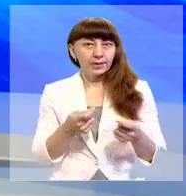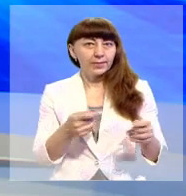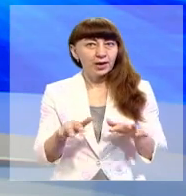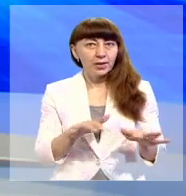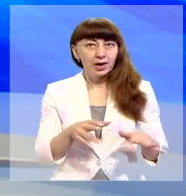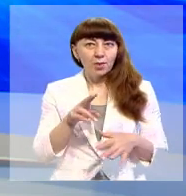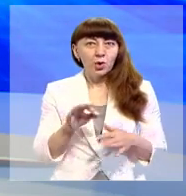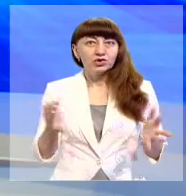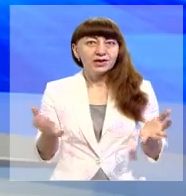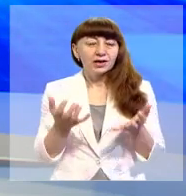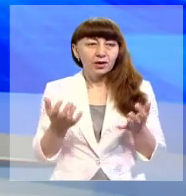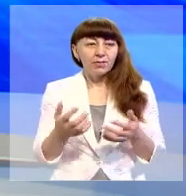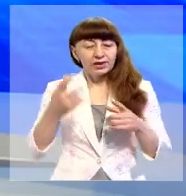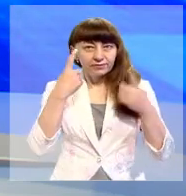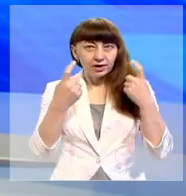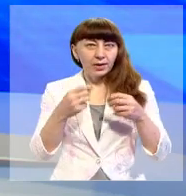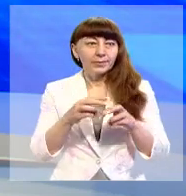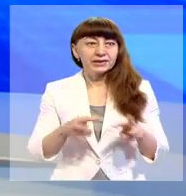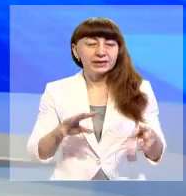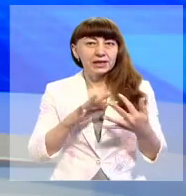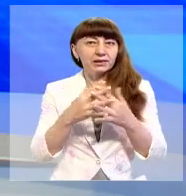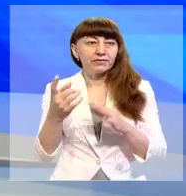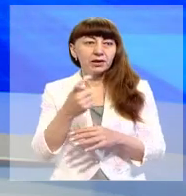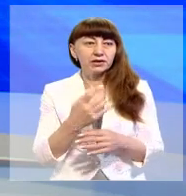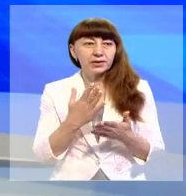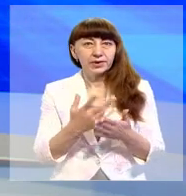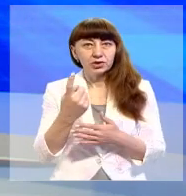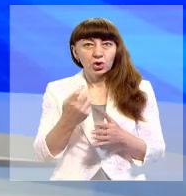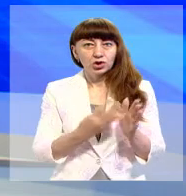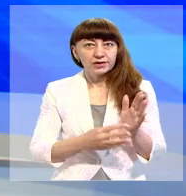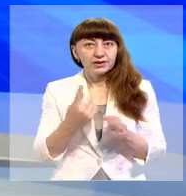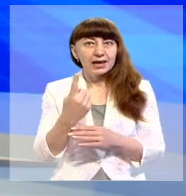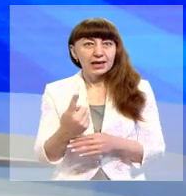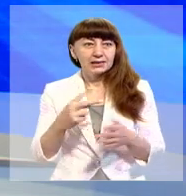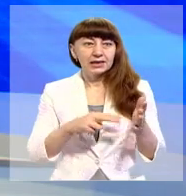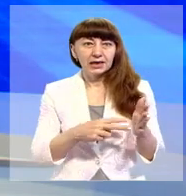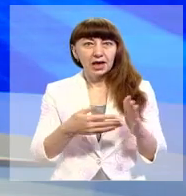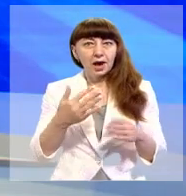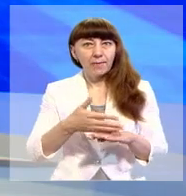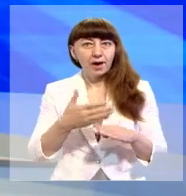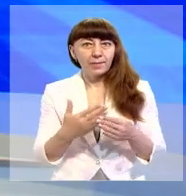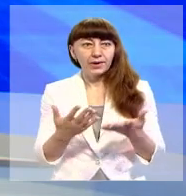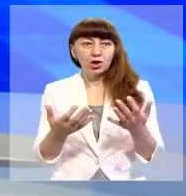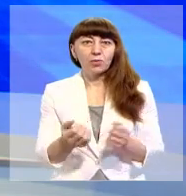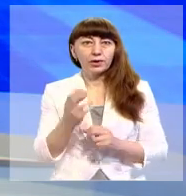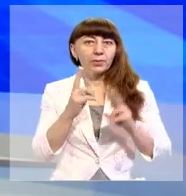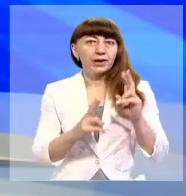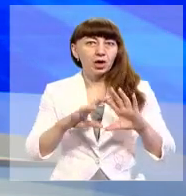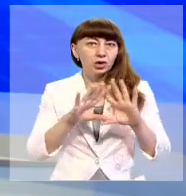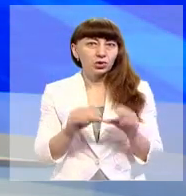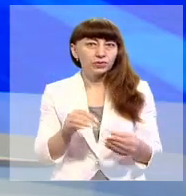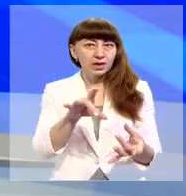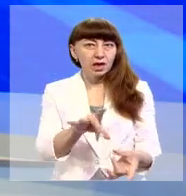хабарлауынша елімізде сақтау сыйымдылығы 13,12 миллион тоннадан асатын 191 лицензияланған астық